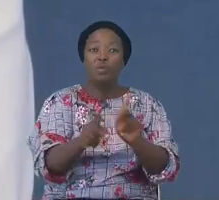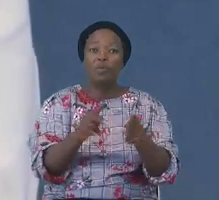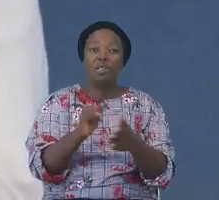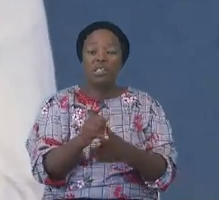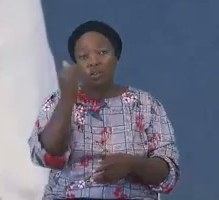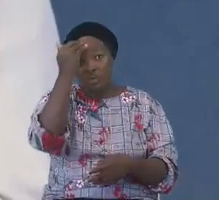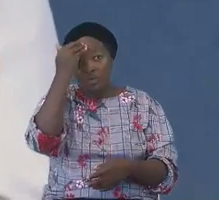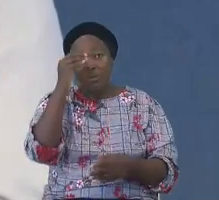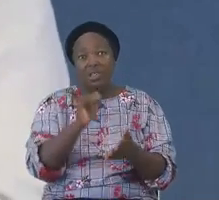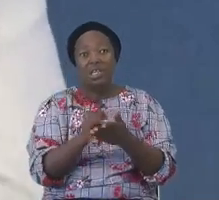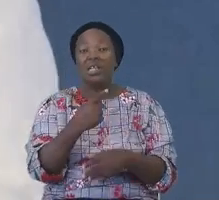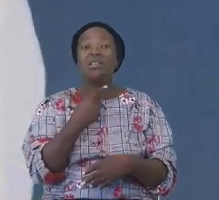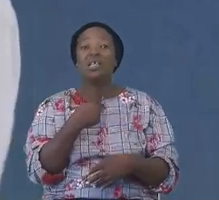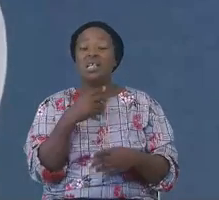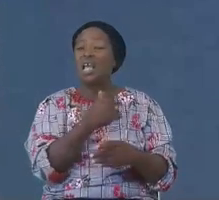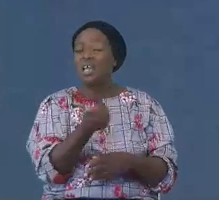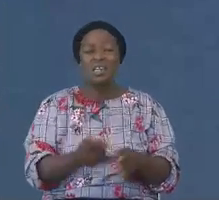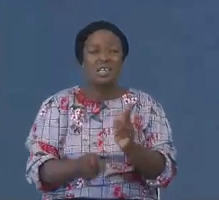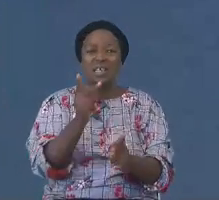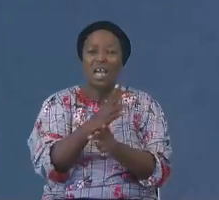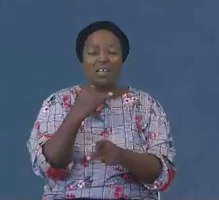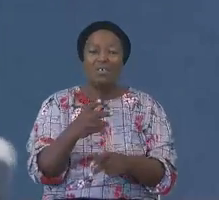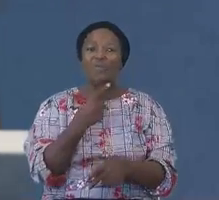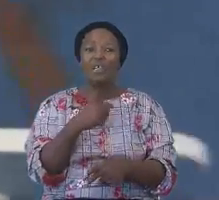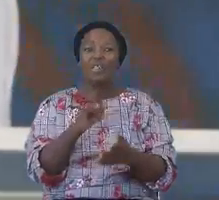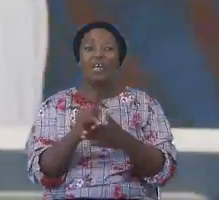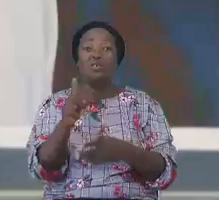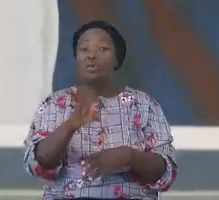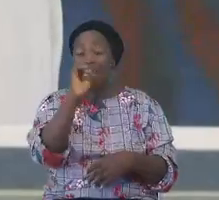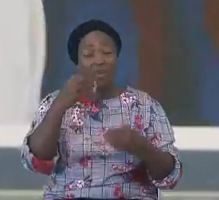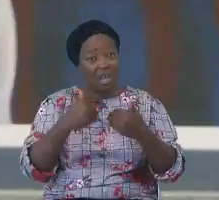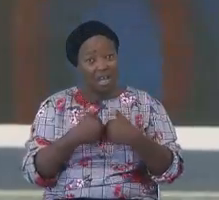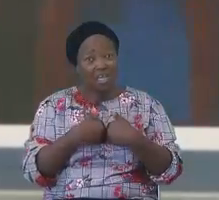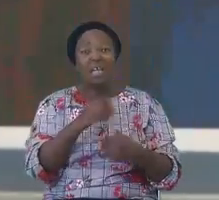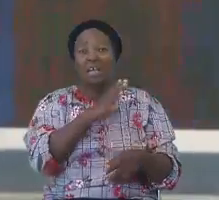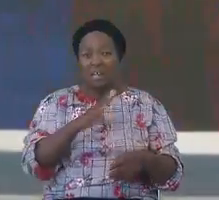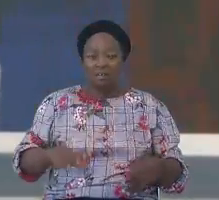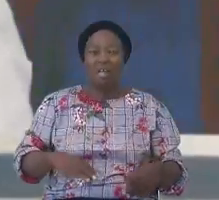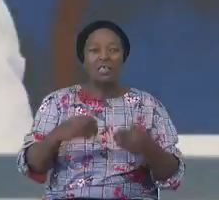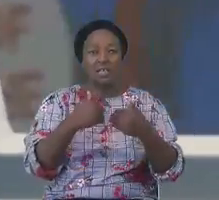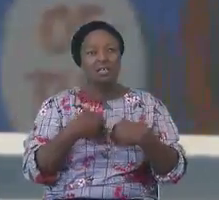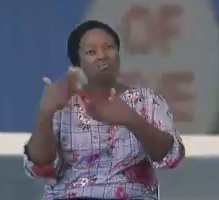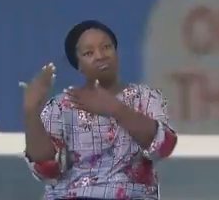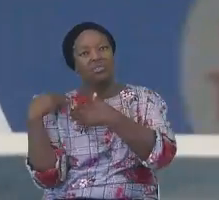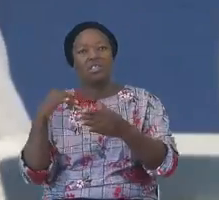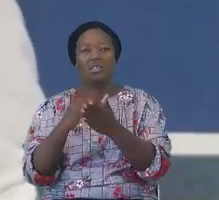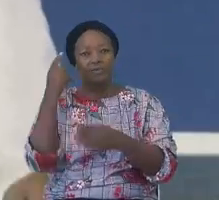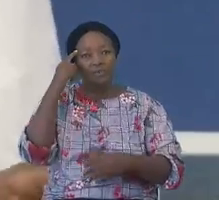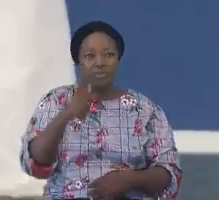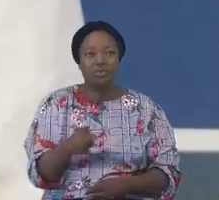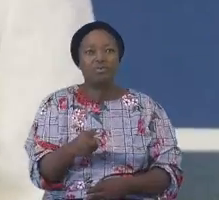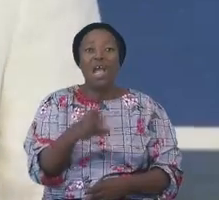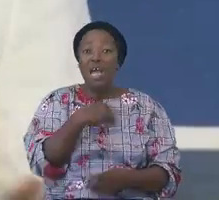heureux ceux qui reconnaissent que toute forme de soif qu'ils auront,